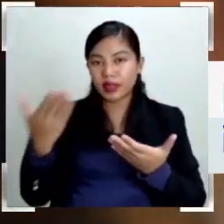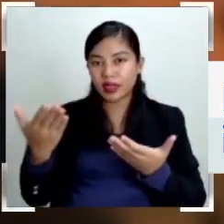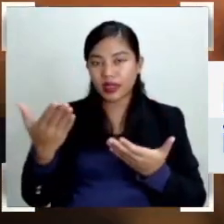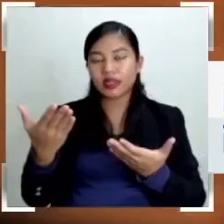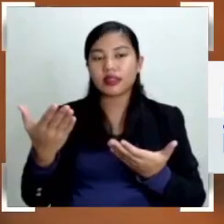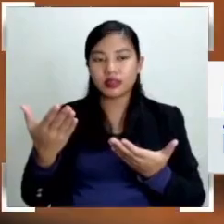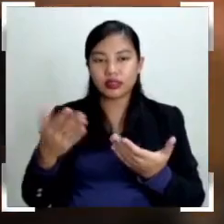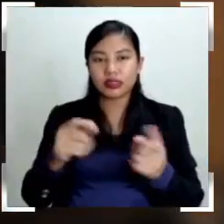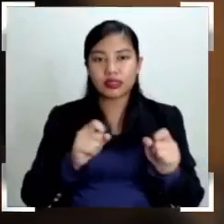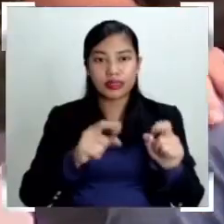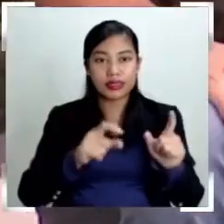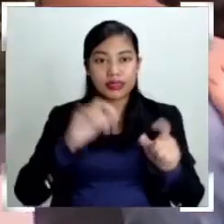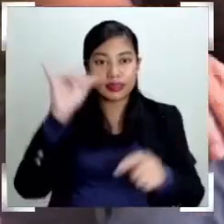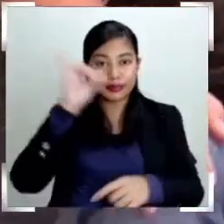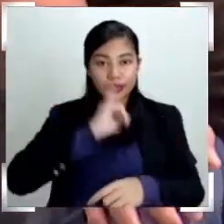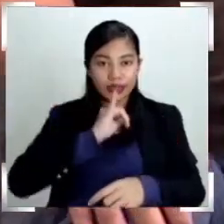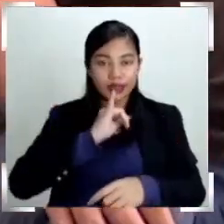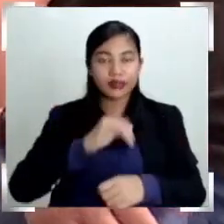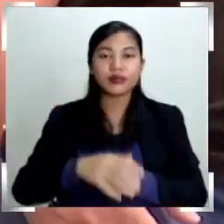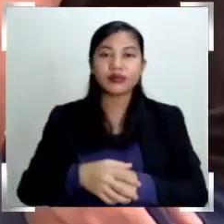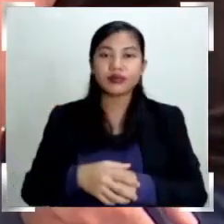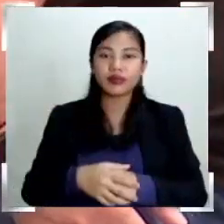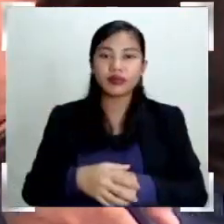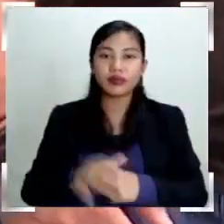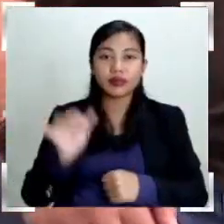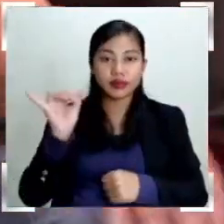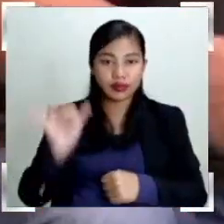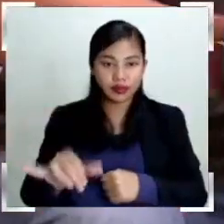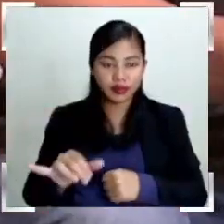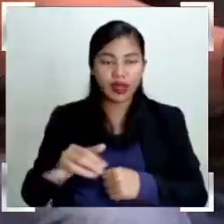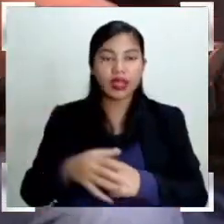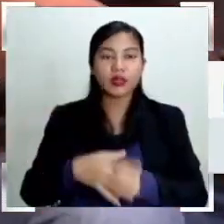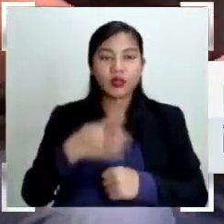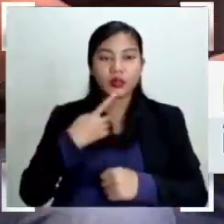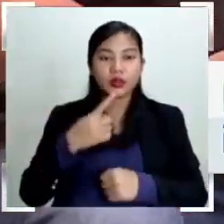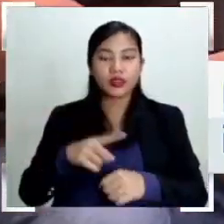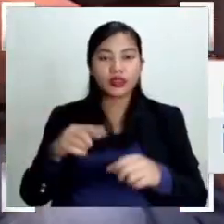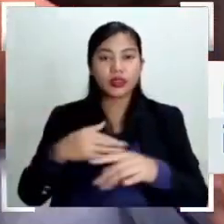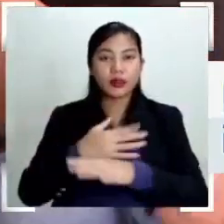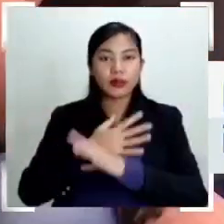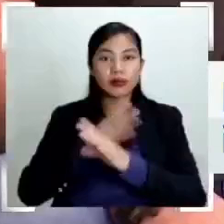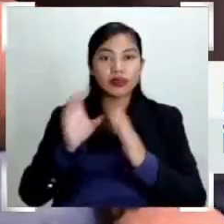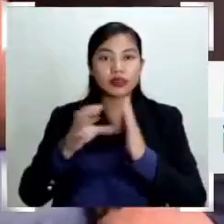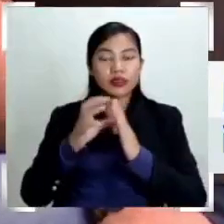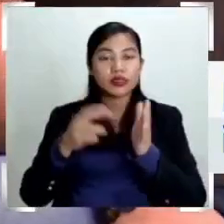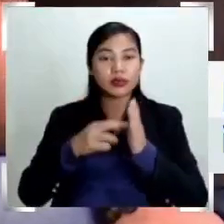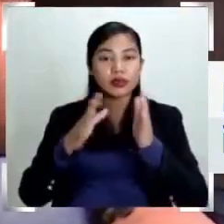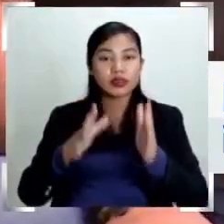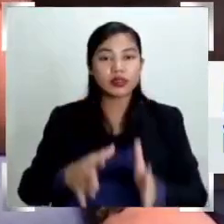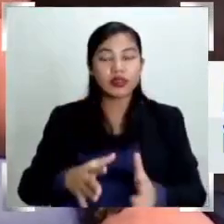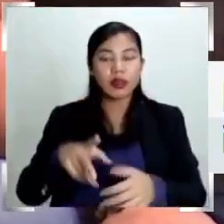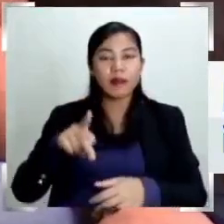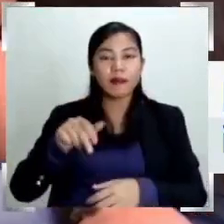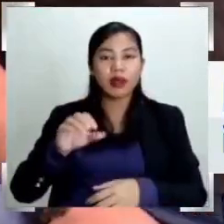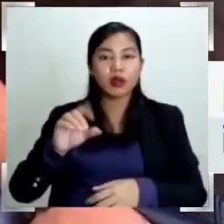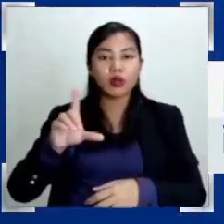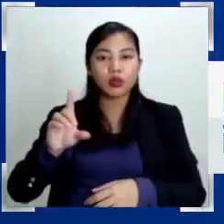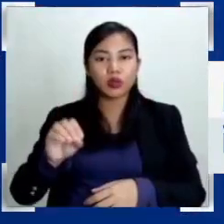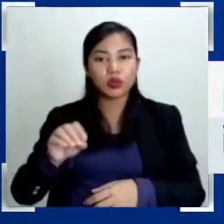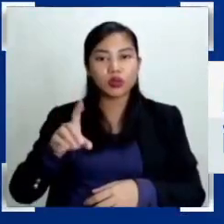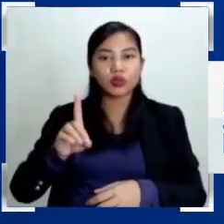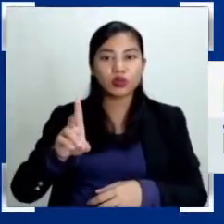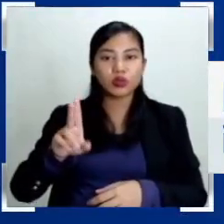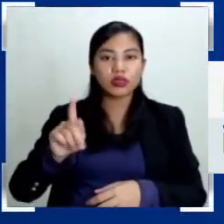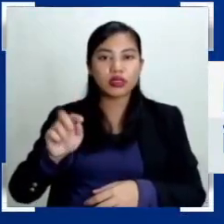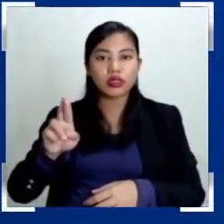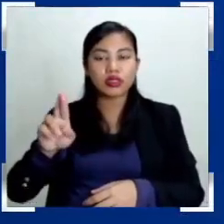na inumin. Ipinapanukala kasi ni Davao City Representative Paolo Duterte at Benguet Representative Eric Yap